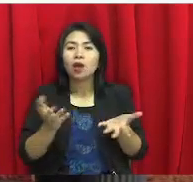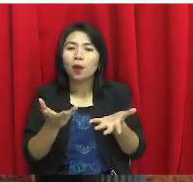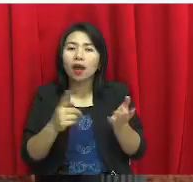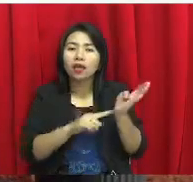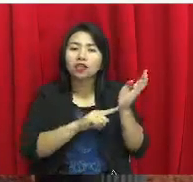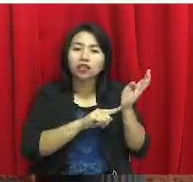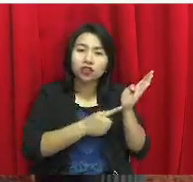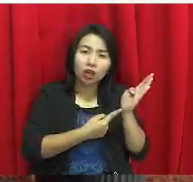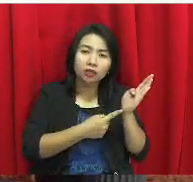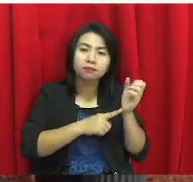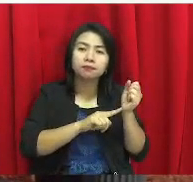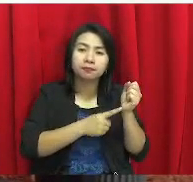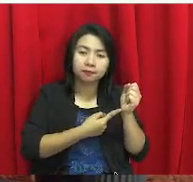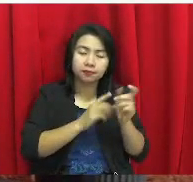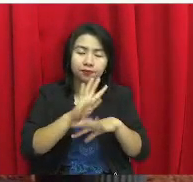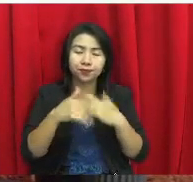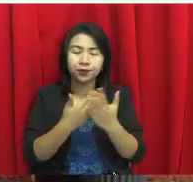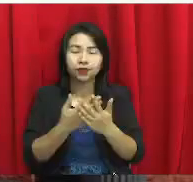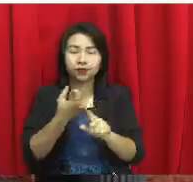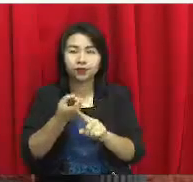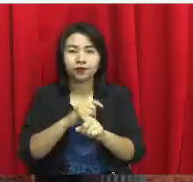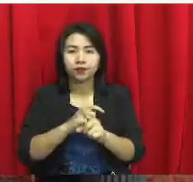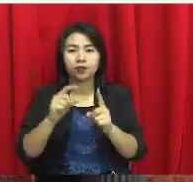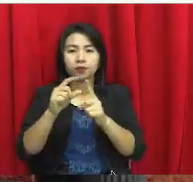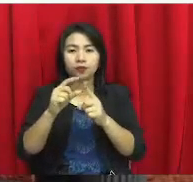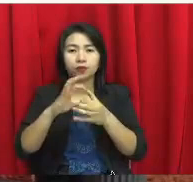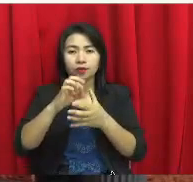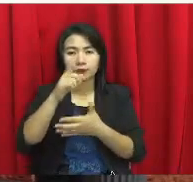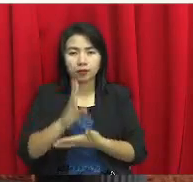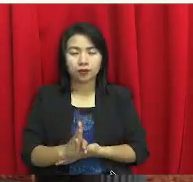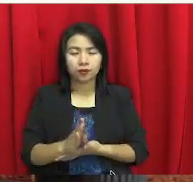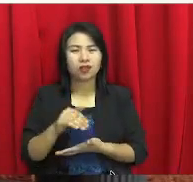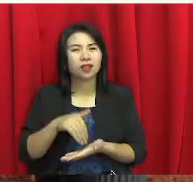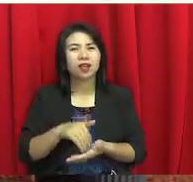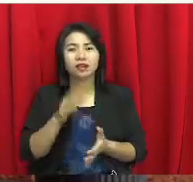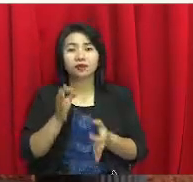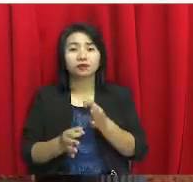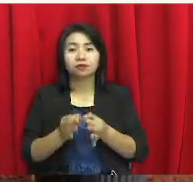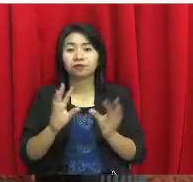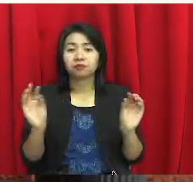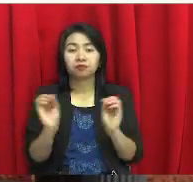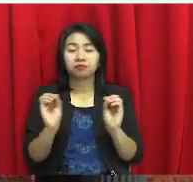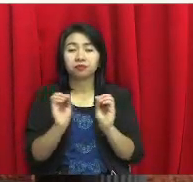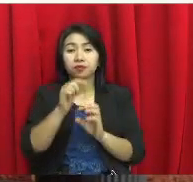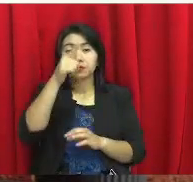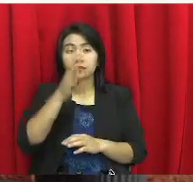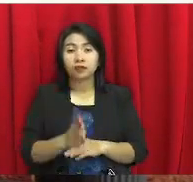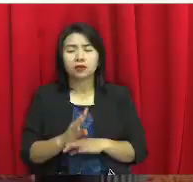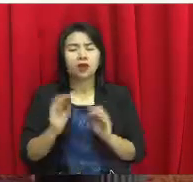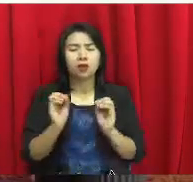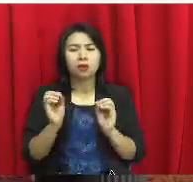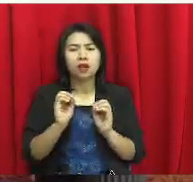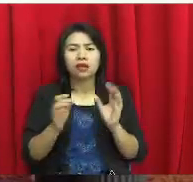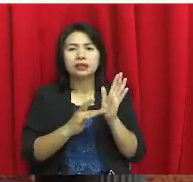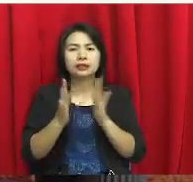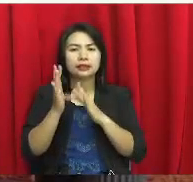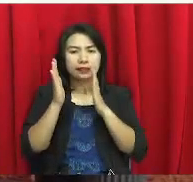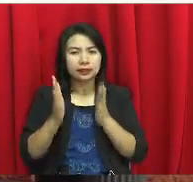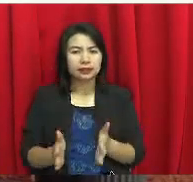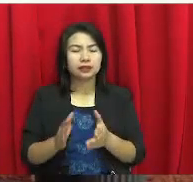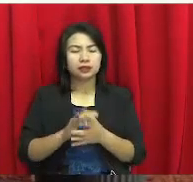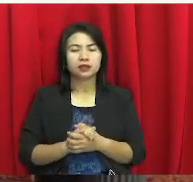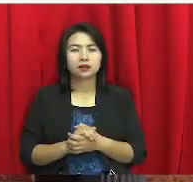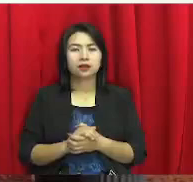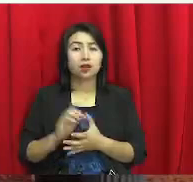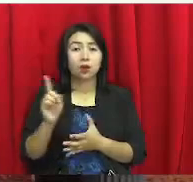no Word of God. You see, inuulit ko mo, pag wala ang Diyos, walang Christianity. Anong meron sa Word of God? Nandiyan po